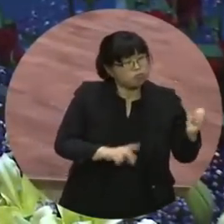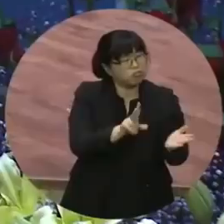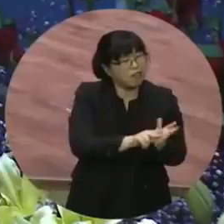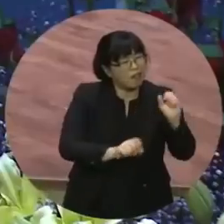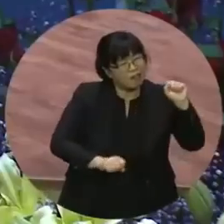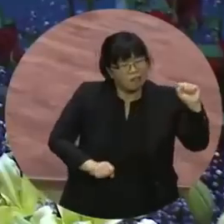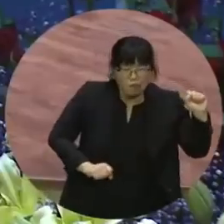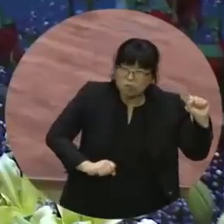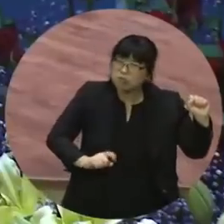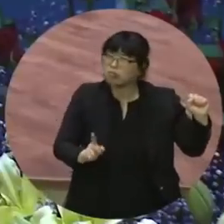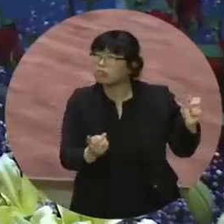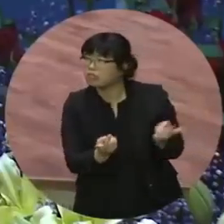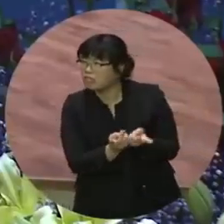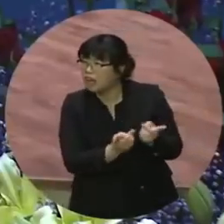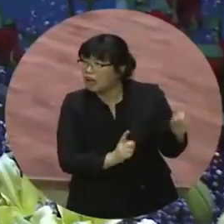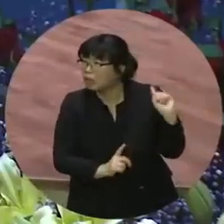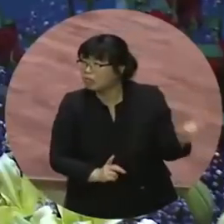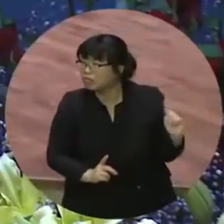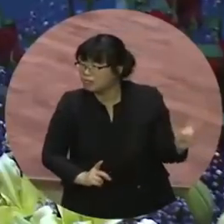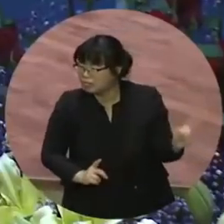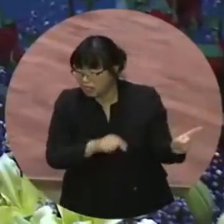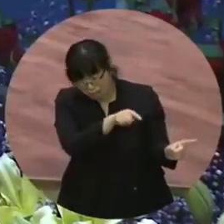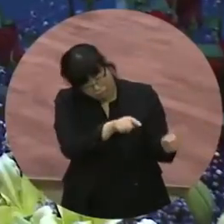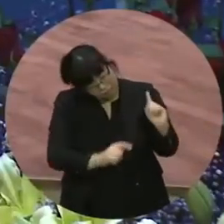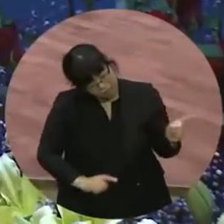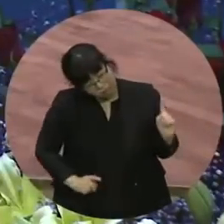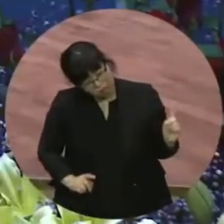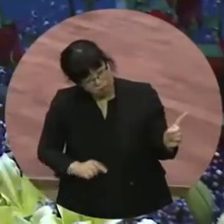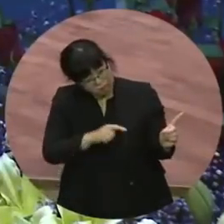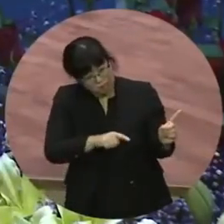아이고 나 저 인간 저거 어이구 잡혔어 벌써.